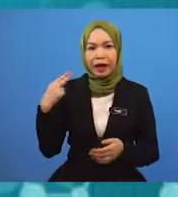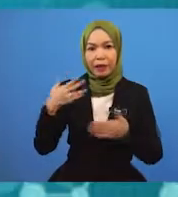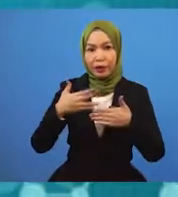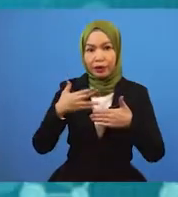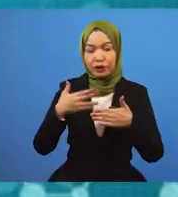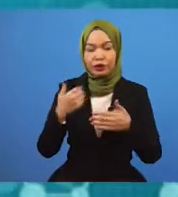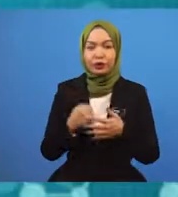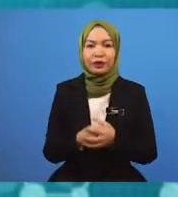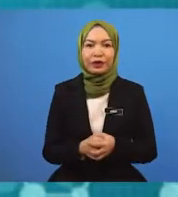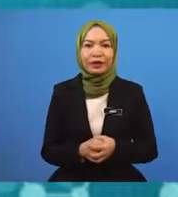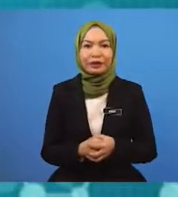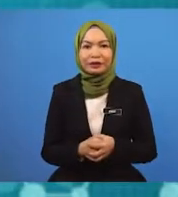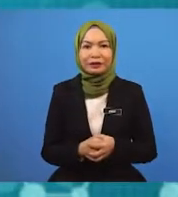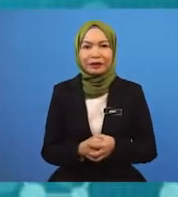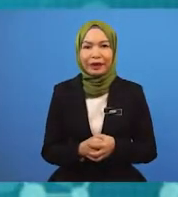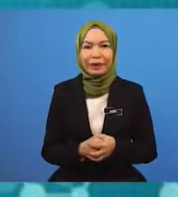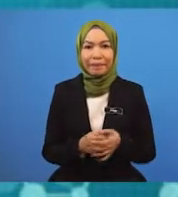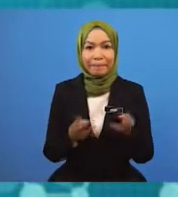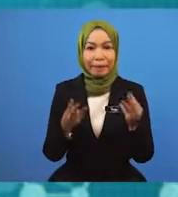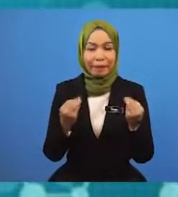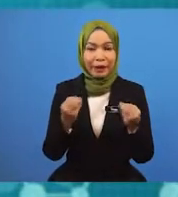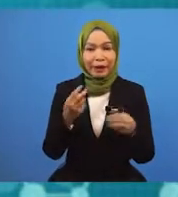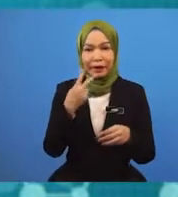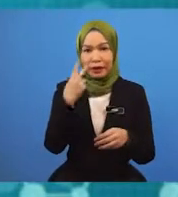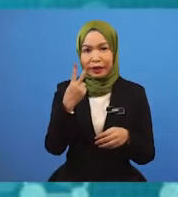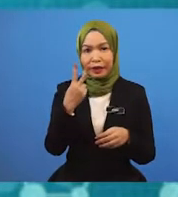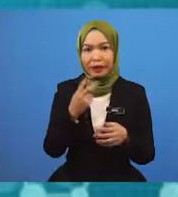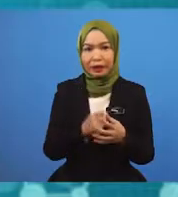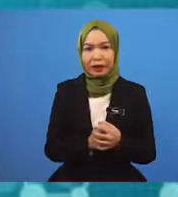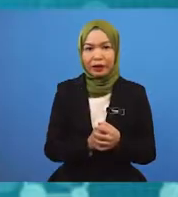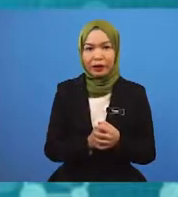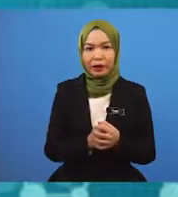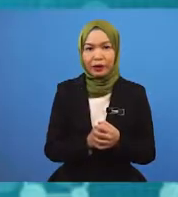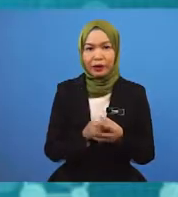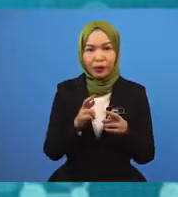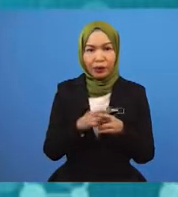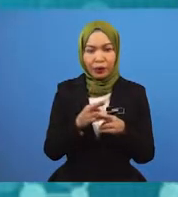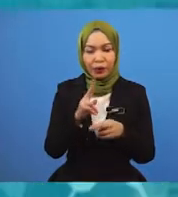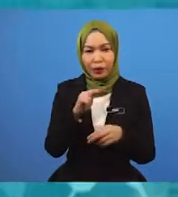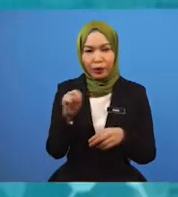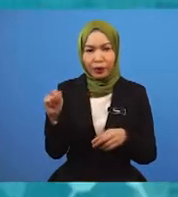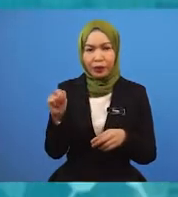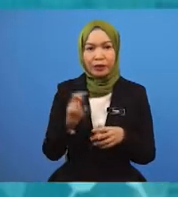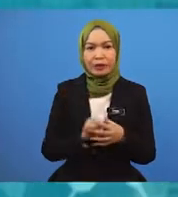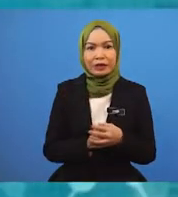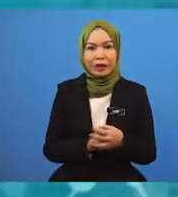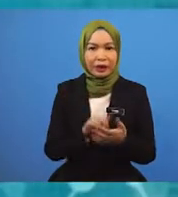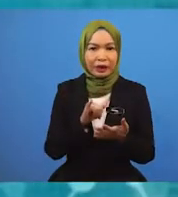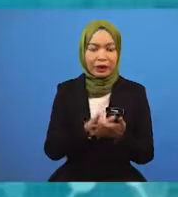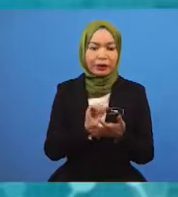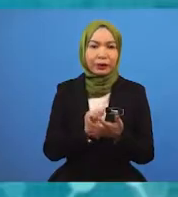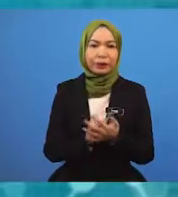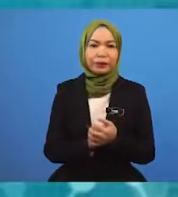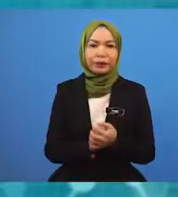itu, mari kita imbas kembali rumus bagi mengira haba penutralan. Rumus bagi